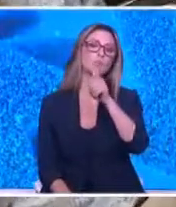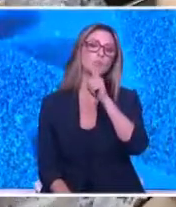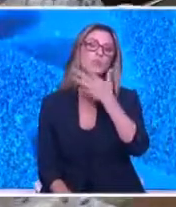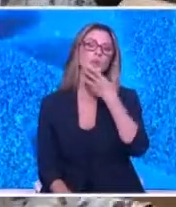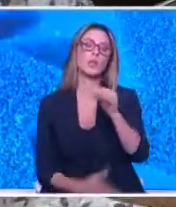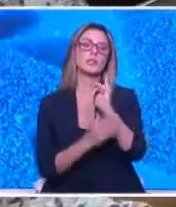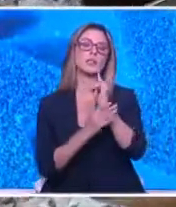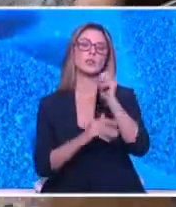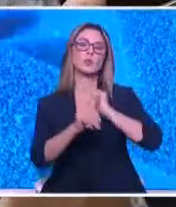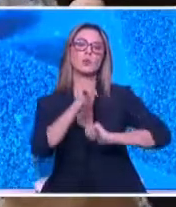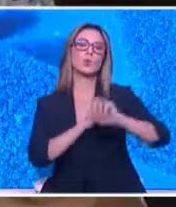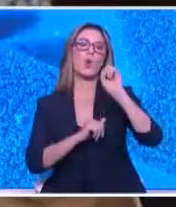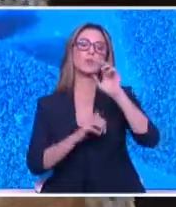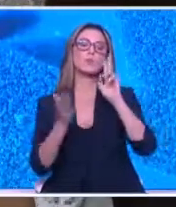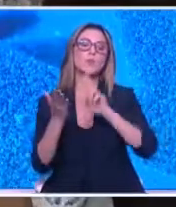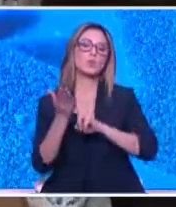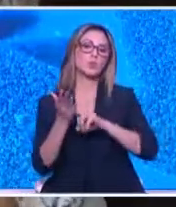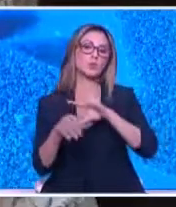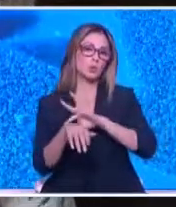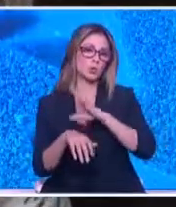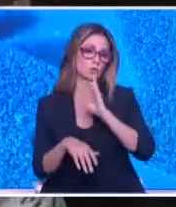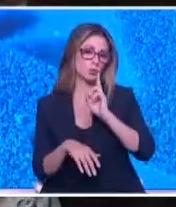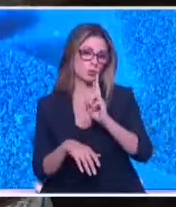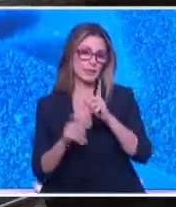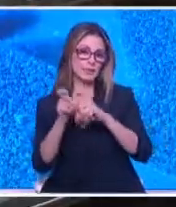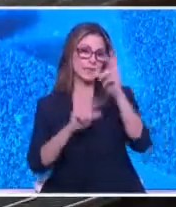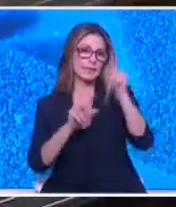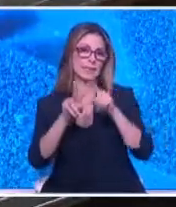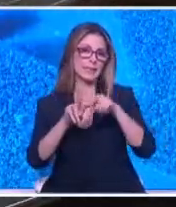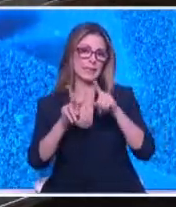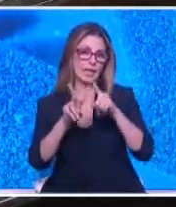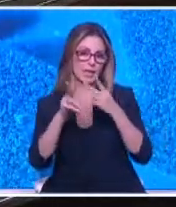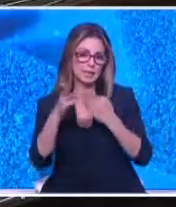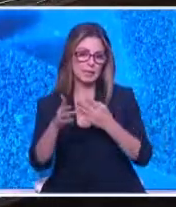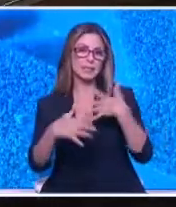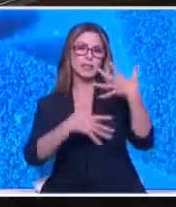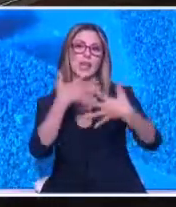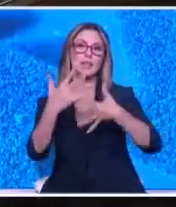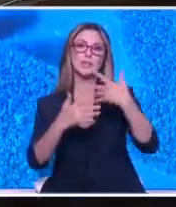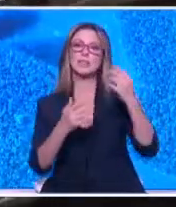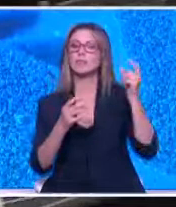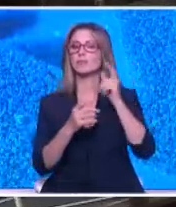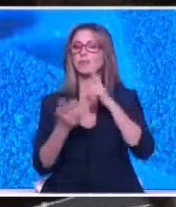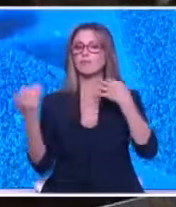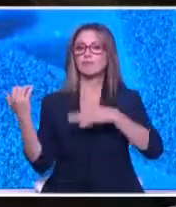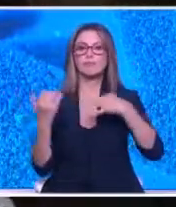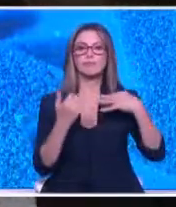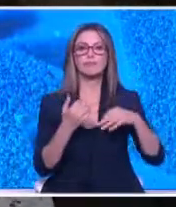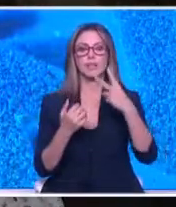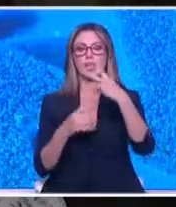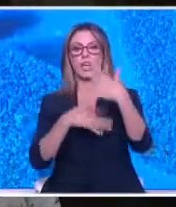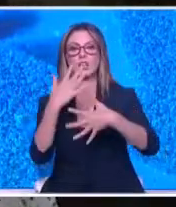Sanatlar Üniversitesi öğretim üyesi doçent doktor Sinan Ayyıldız, Batı müziği ve caz eserlerini bağlamaya uyarladı.